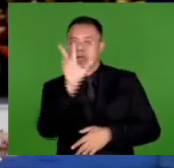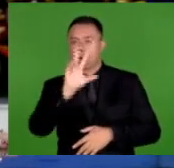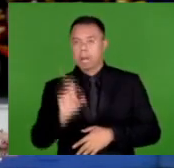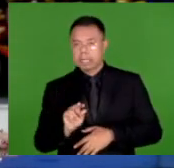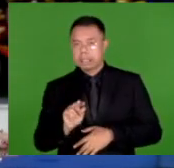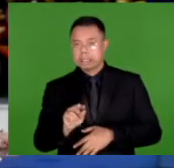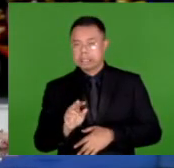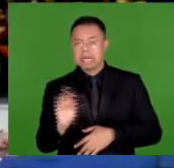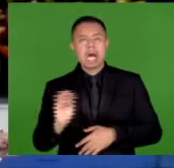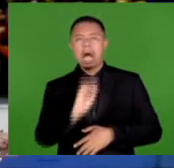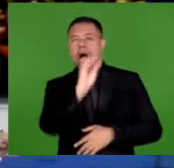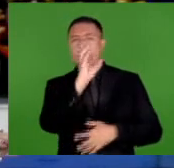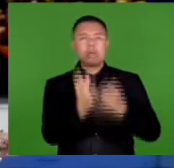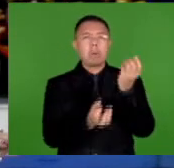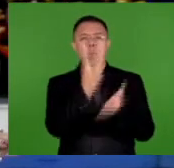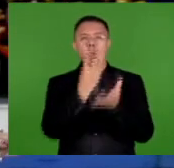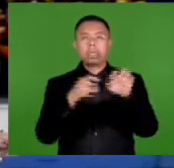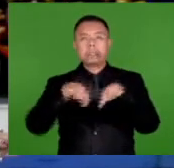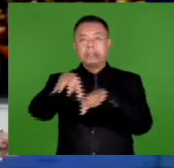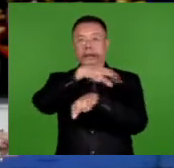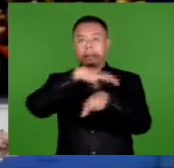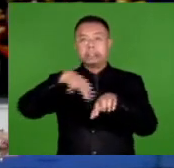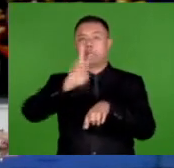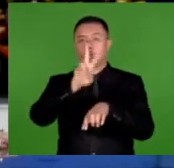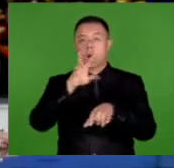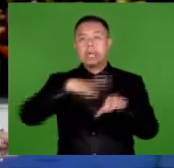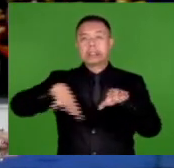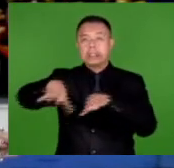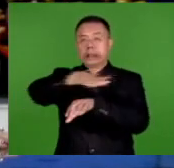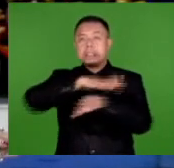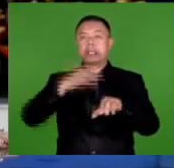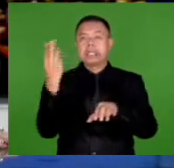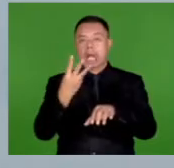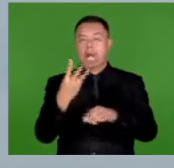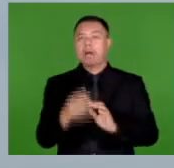Dan kepulan asap ini terjadi di sekitar zona 2 dan zona 3.